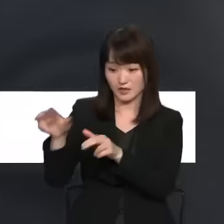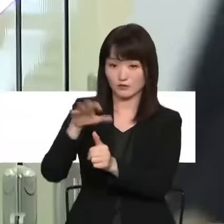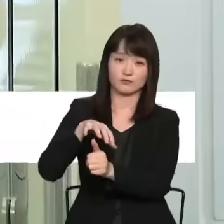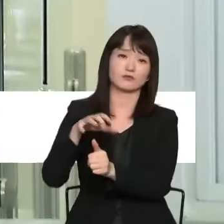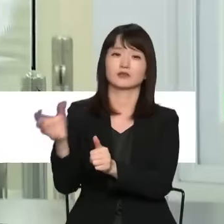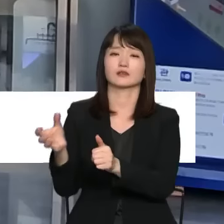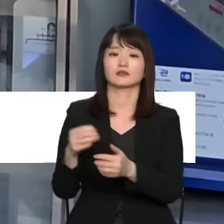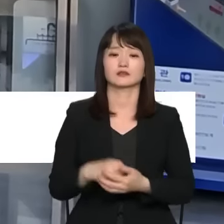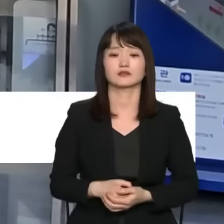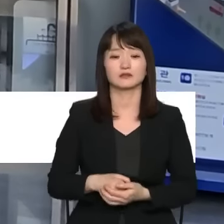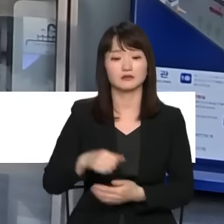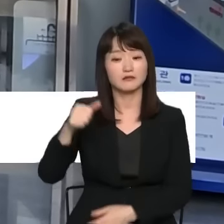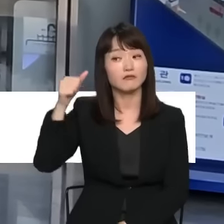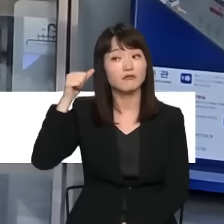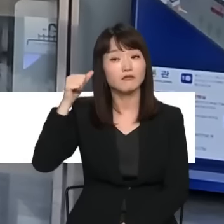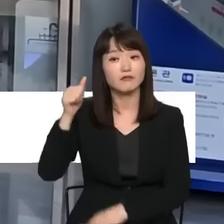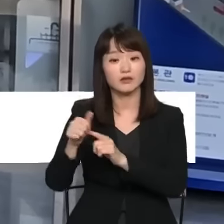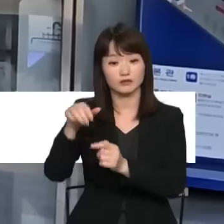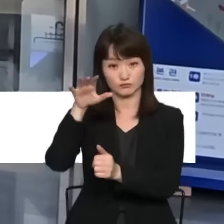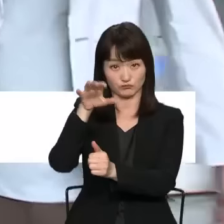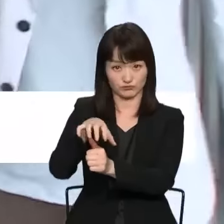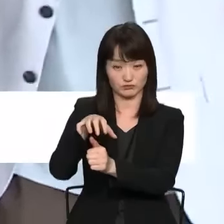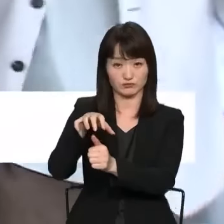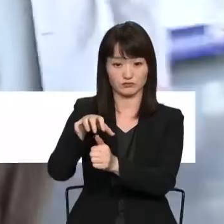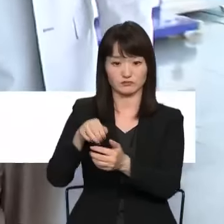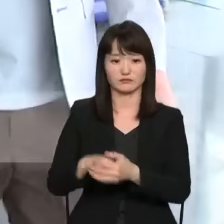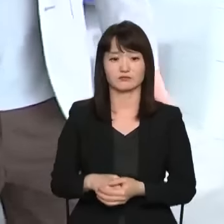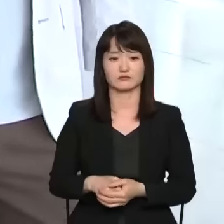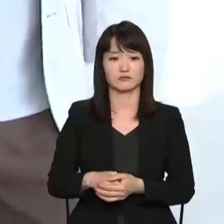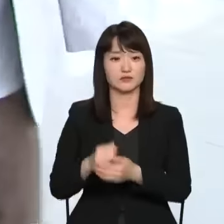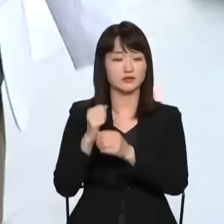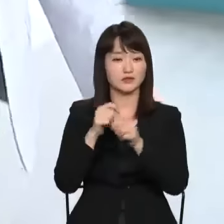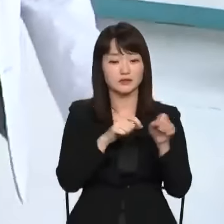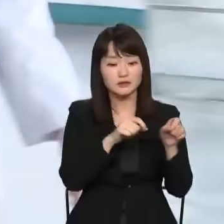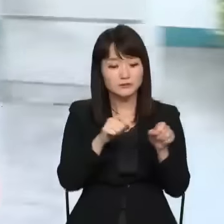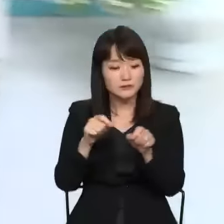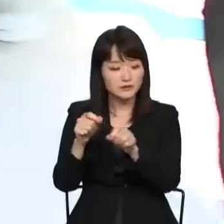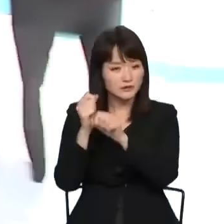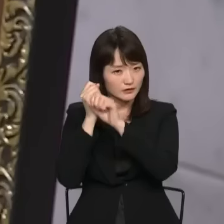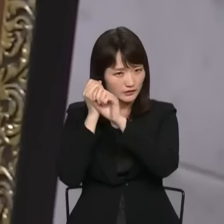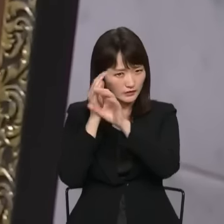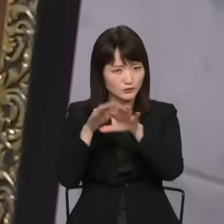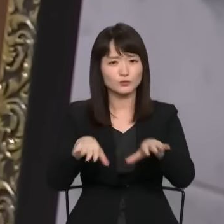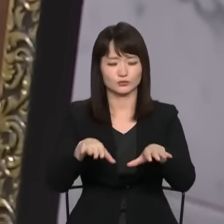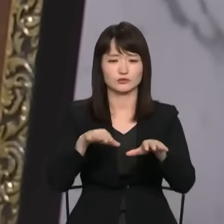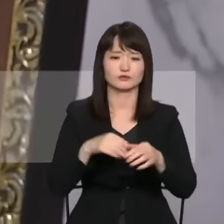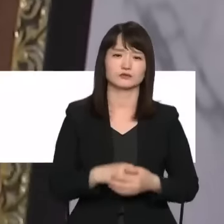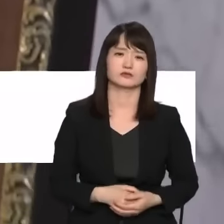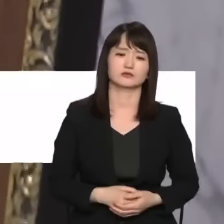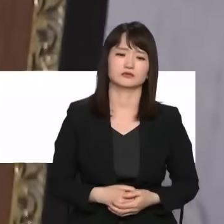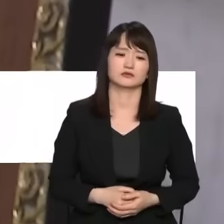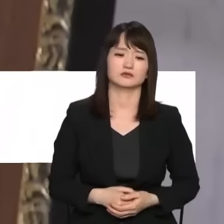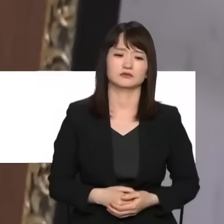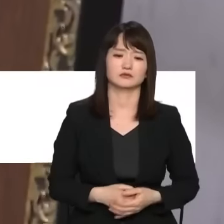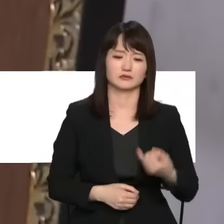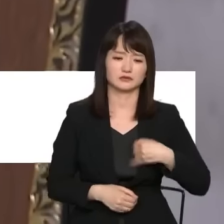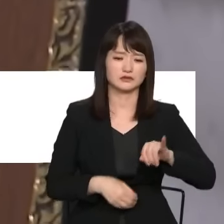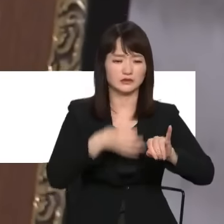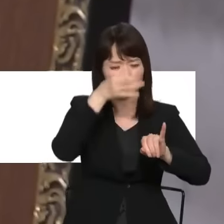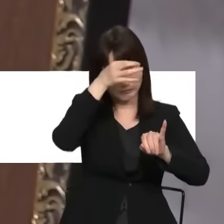풀려났습니다. 닷새 전 가해자가 구속되면서 미뤄둔 장례를 오늘 치렀습니다. 미안하고 미안해.